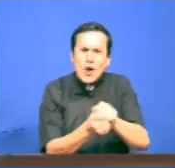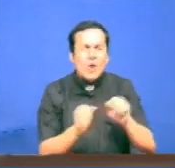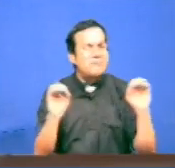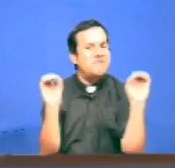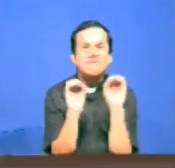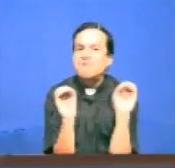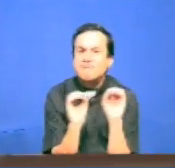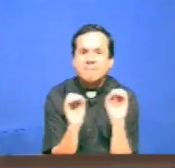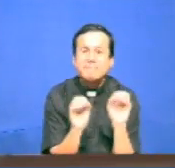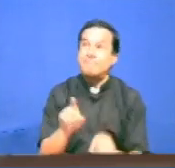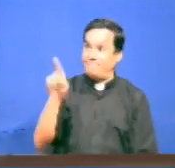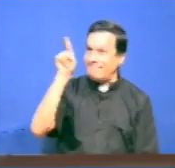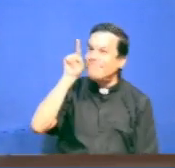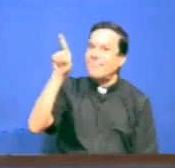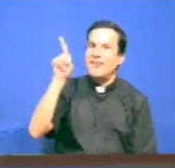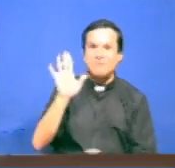Unanionyesha njia za uzima,